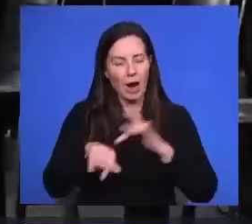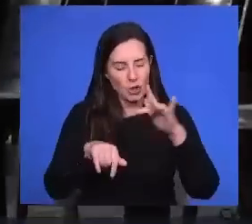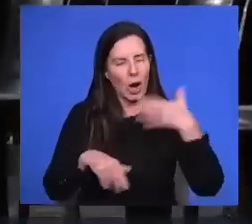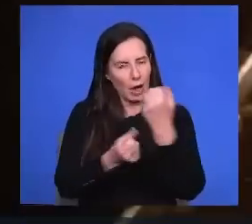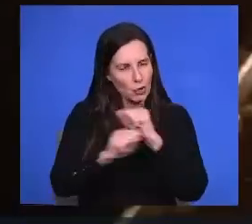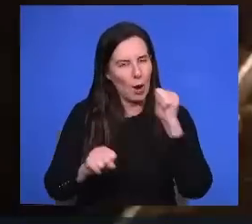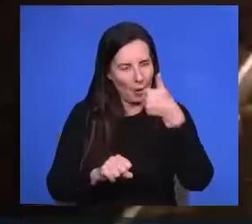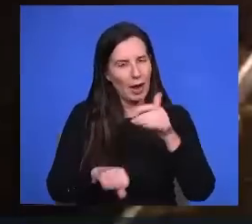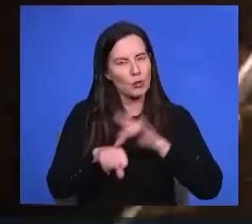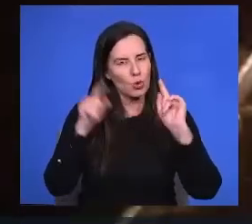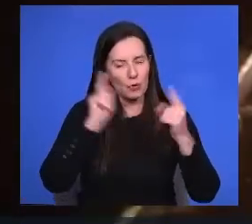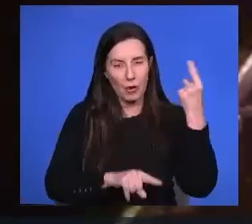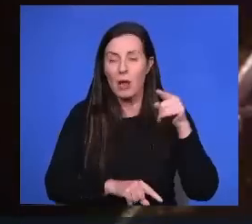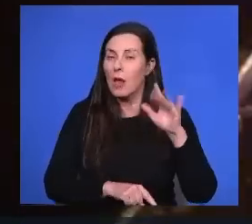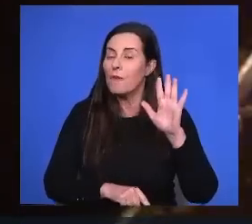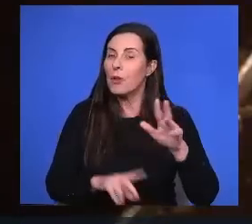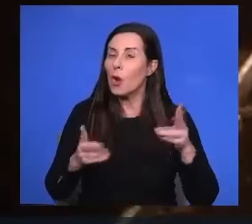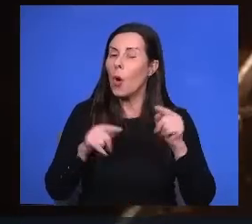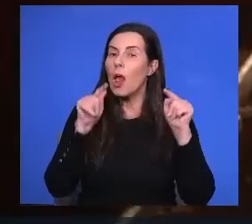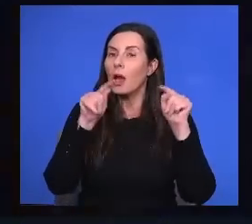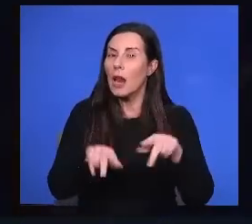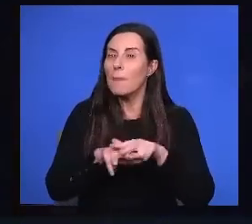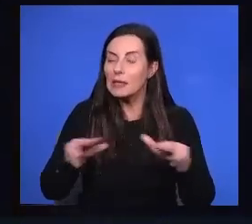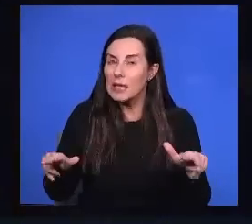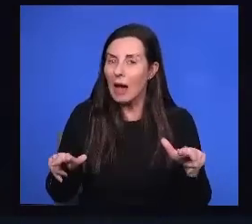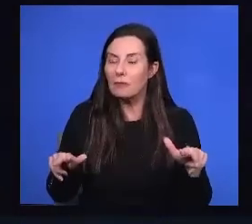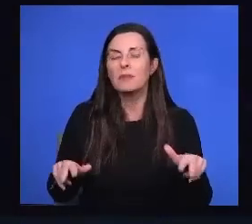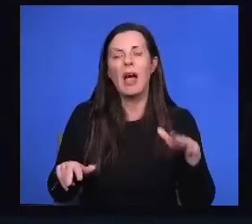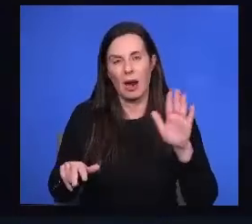מחר גבוה, והן עלולות בקלות להידרדר גם לאלימות.